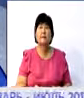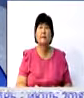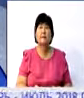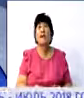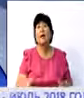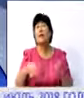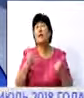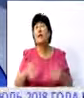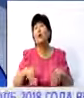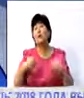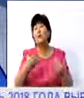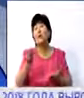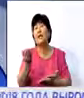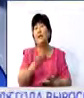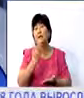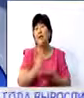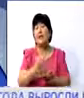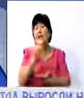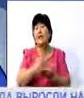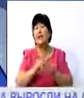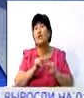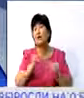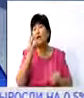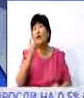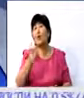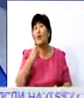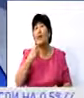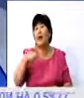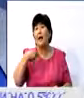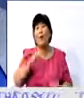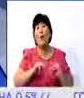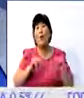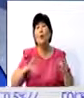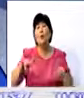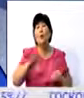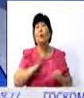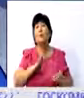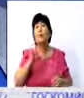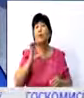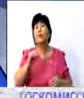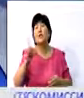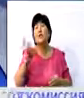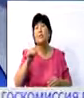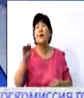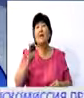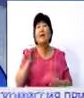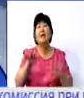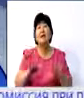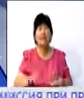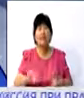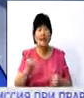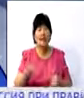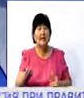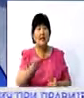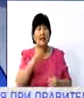На сегодня перед нами стоит большая задача – преподавание на 3 языках. Учителя района прошли курсы по химии, физике, информатике. И